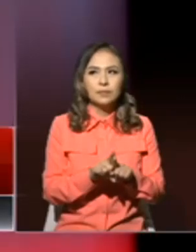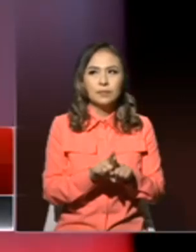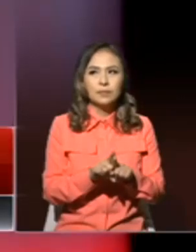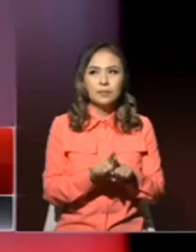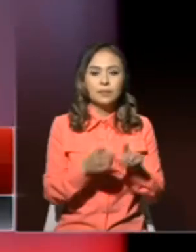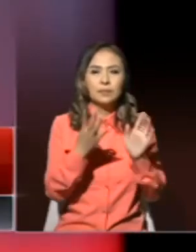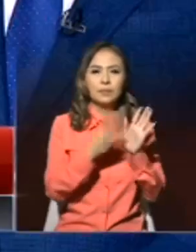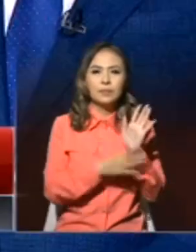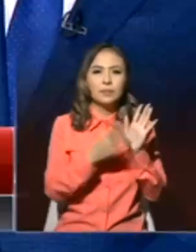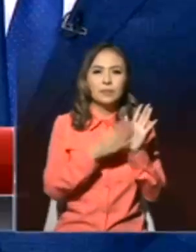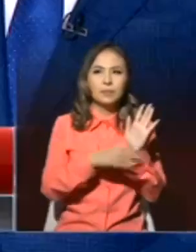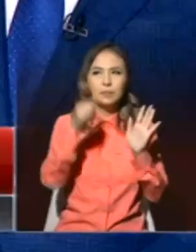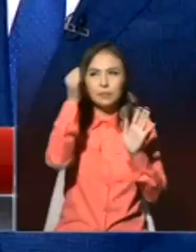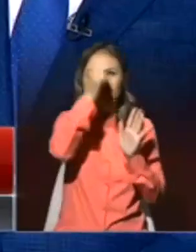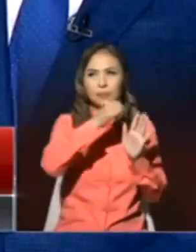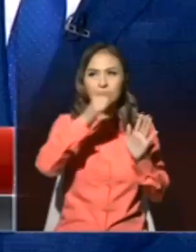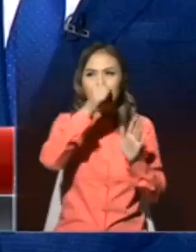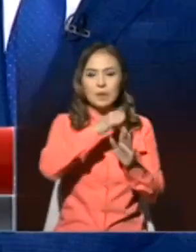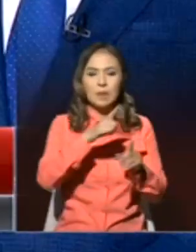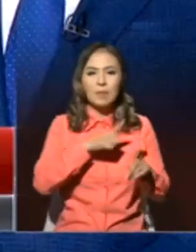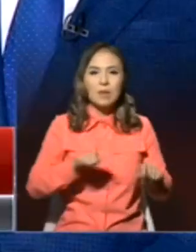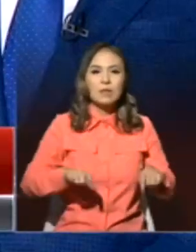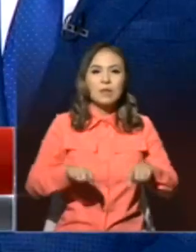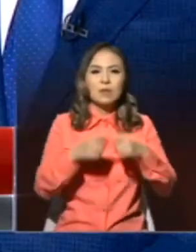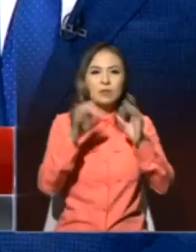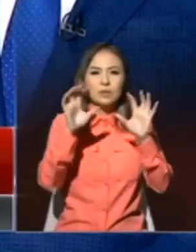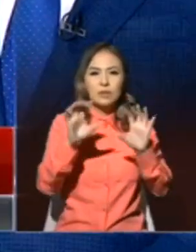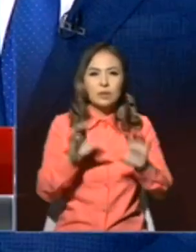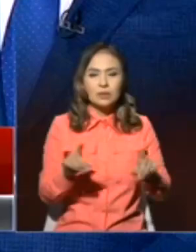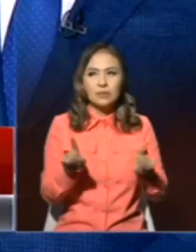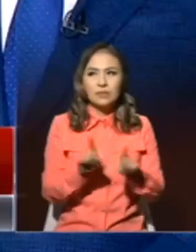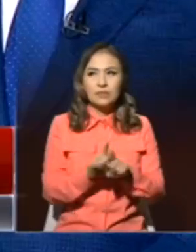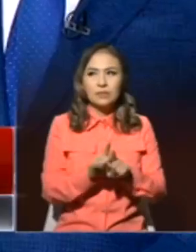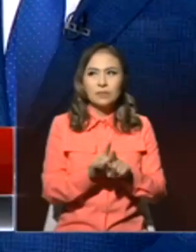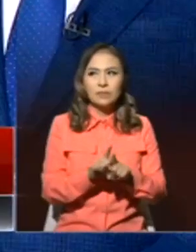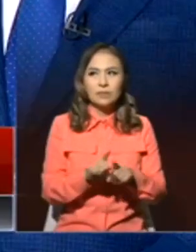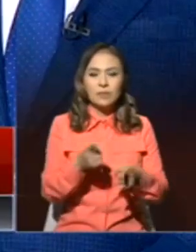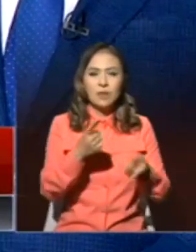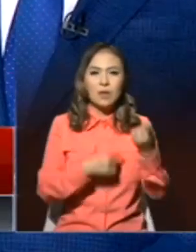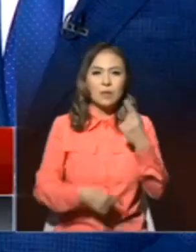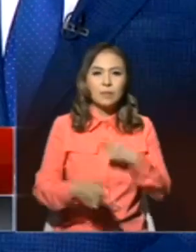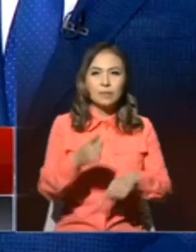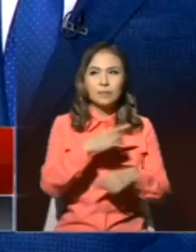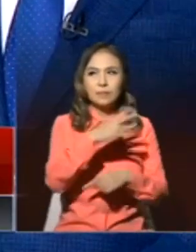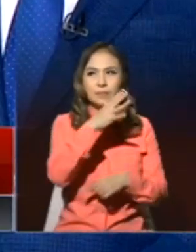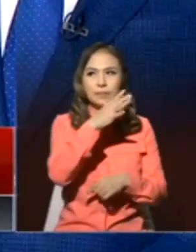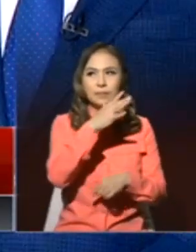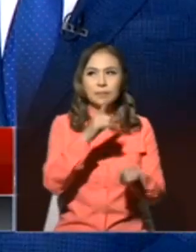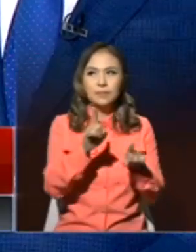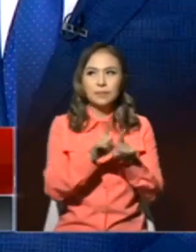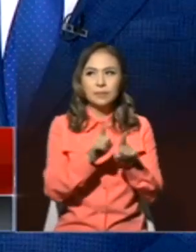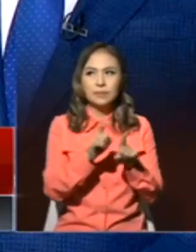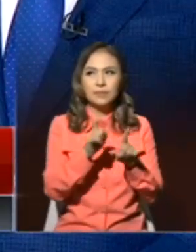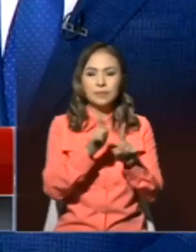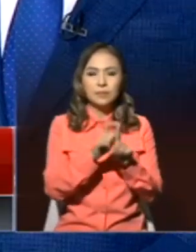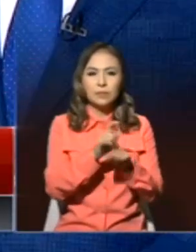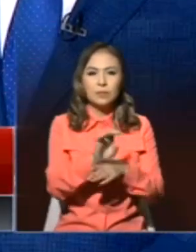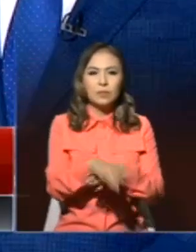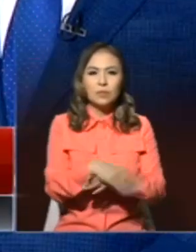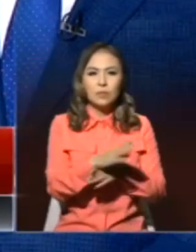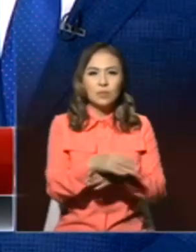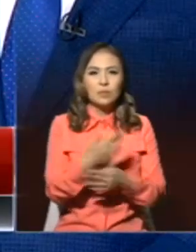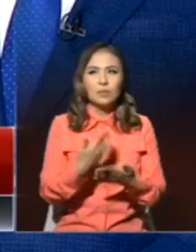90-шы жылдардағы заңсыз терминалдарға сол кездегі ахуалға қайтып келеміз деген ол жай бос далбаса сөз.